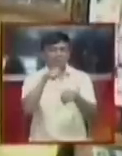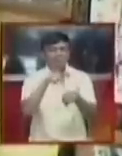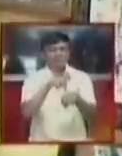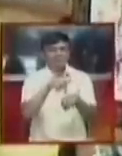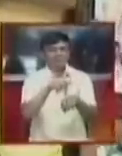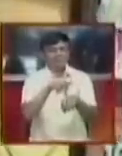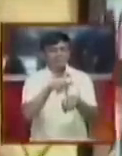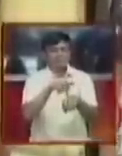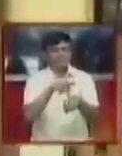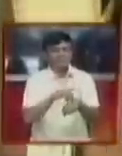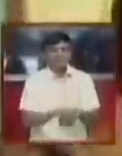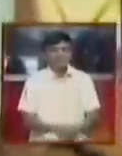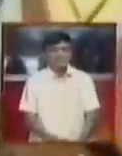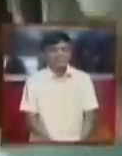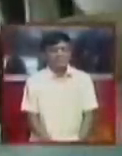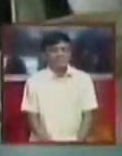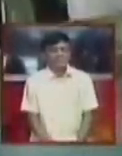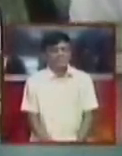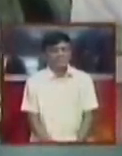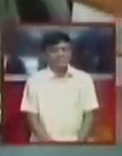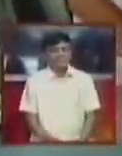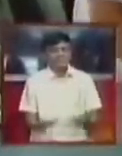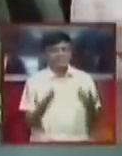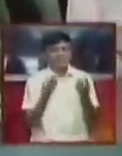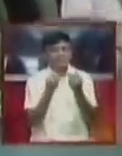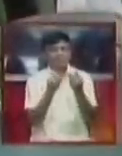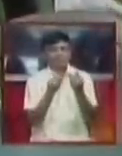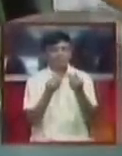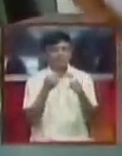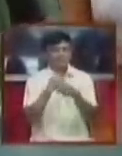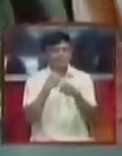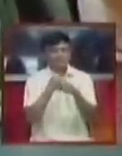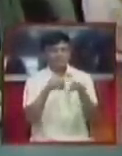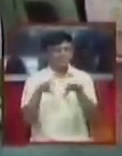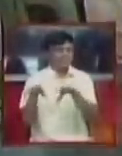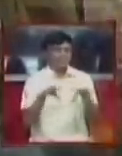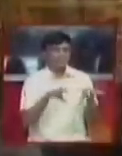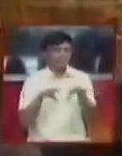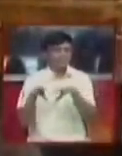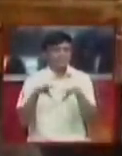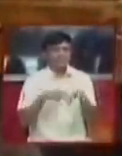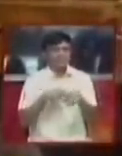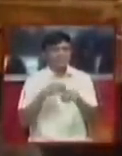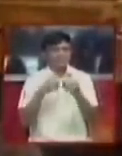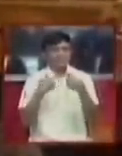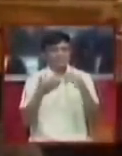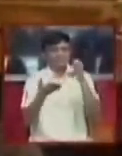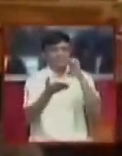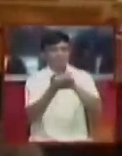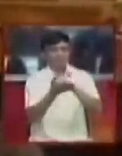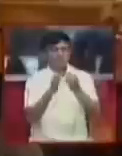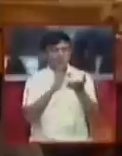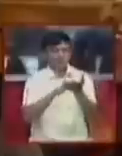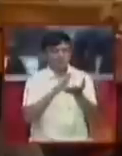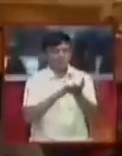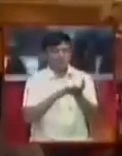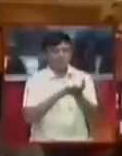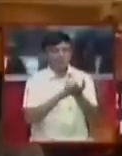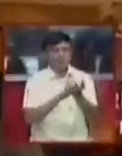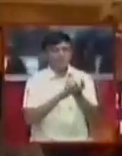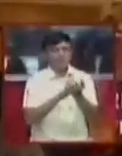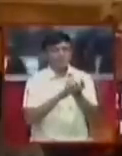Pilipinas. Kinakaya namin, ma'am, pero ginagawa ko talaga ng para na makapasok sila. Ay, yun lang talaga, ma'am,